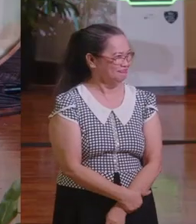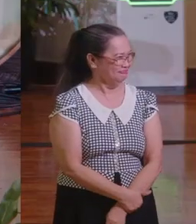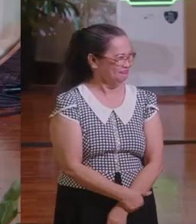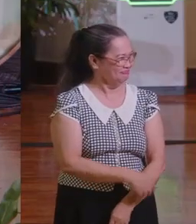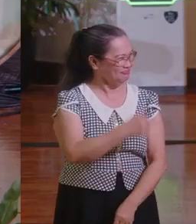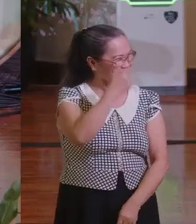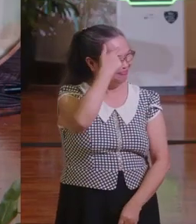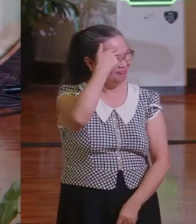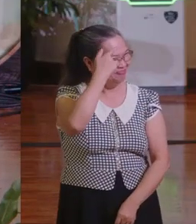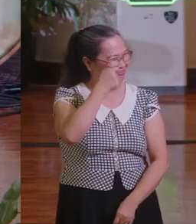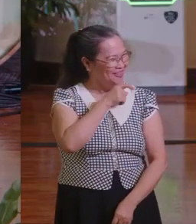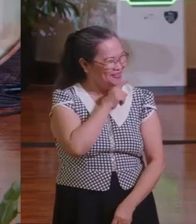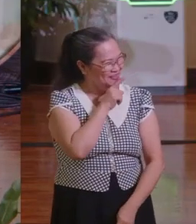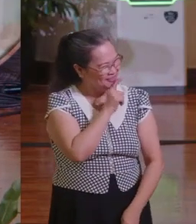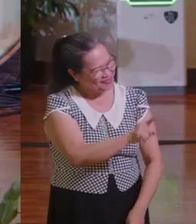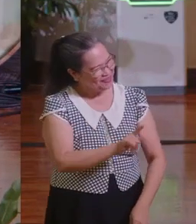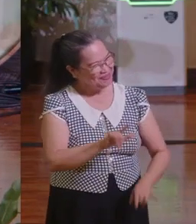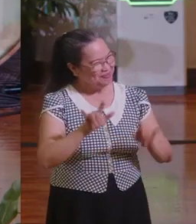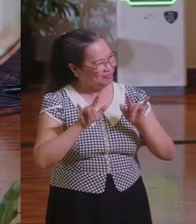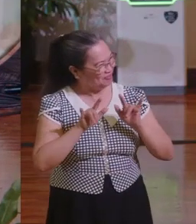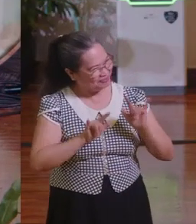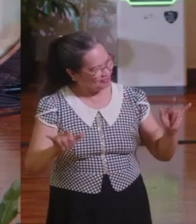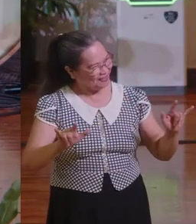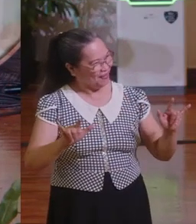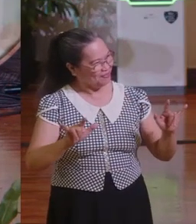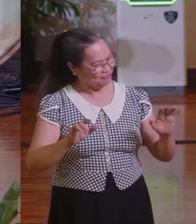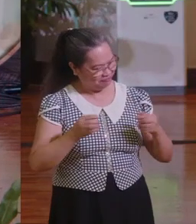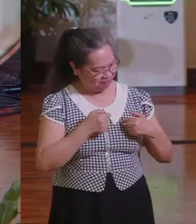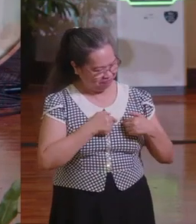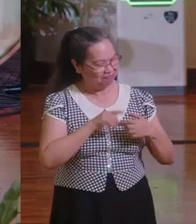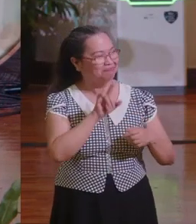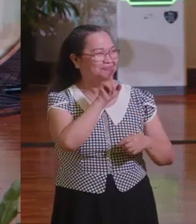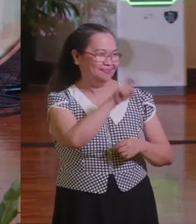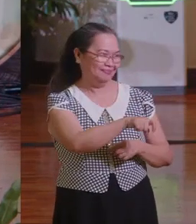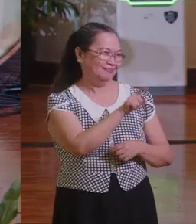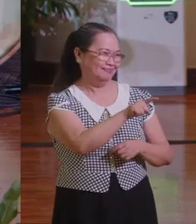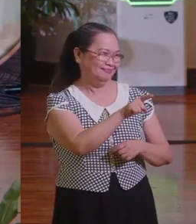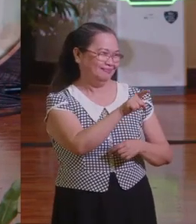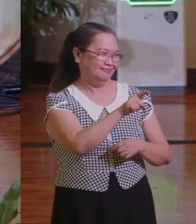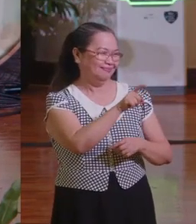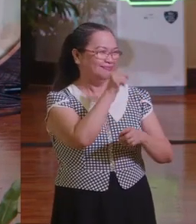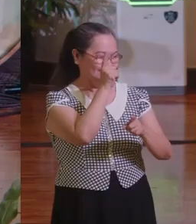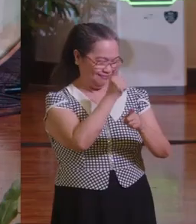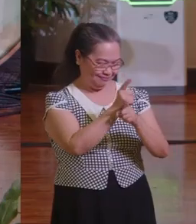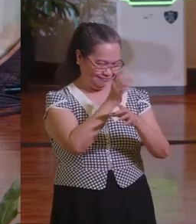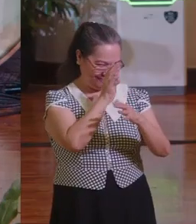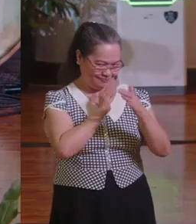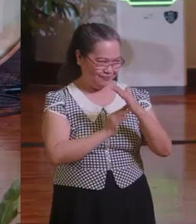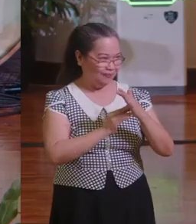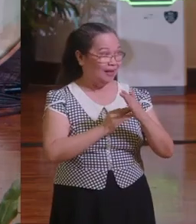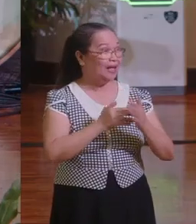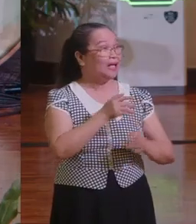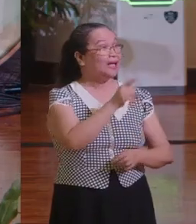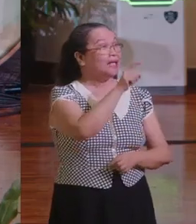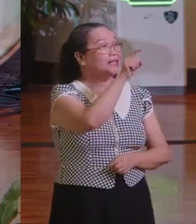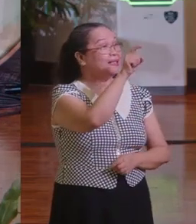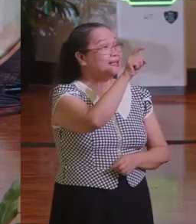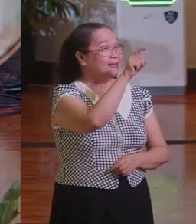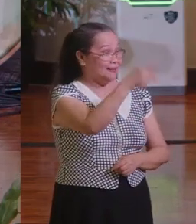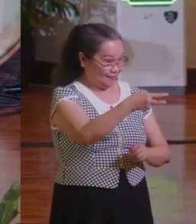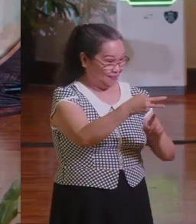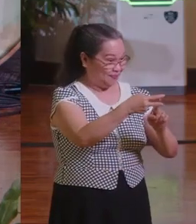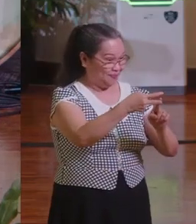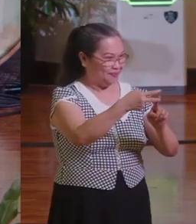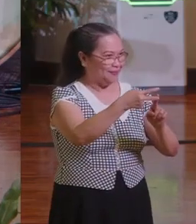Sapagkat hindi po magpag-ibig ang motivation na yon. Sober judgment, pangalawa, self-evaluation.